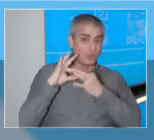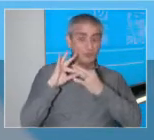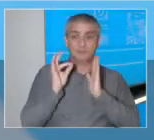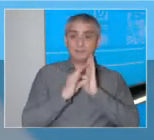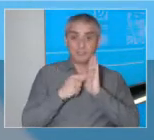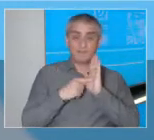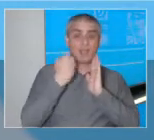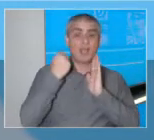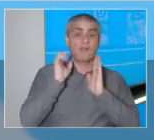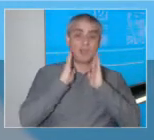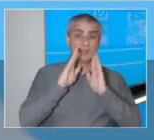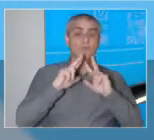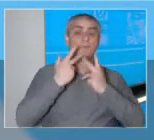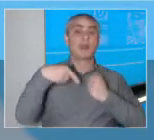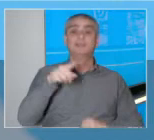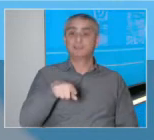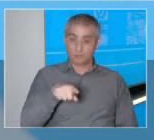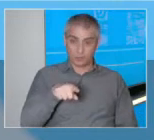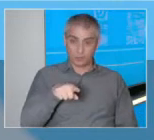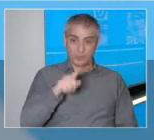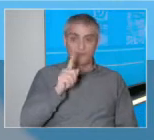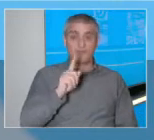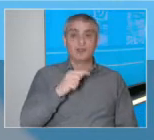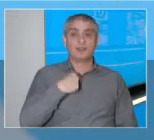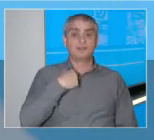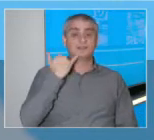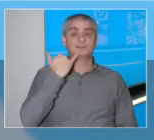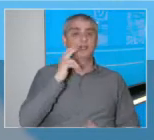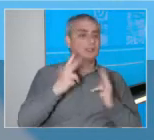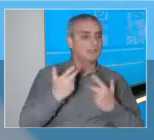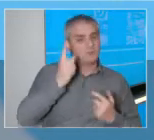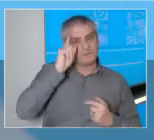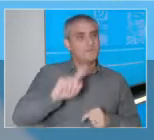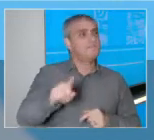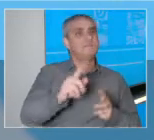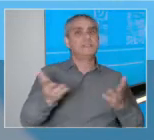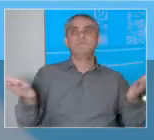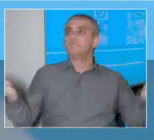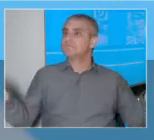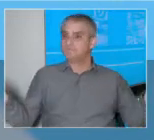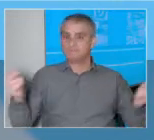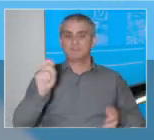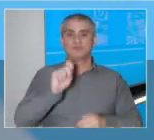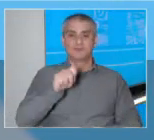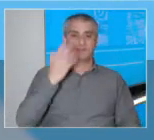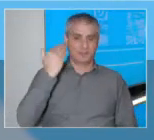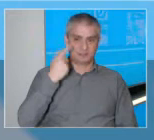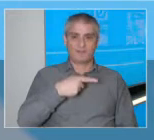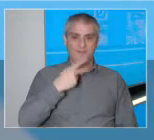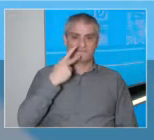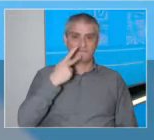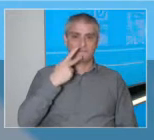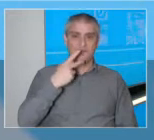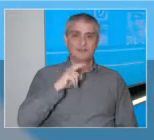הסעיף, הפרת אמונים כלפי הציבור. רק אני צלצלתי לציבור, ואני לא יודע מי זה. כן, השופט בדימוס הרב פיינשטיין.